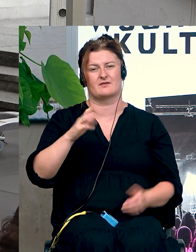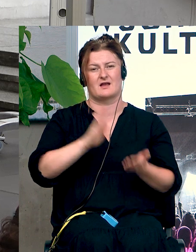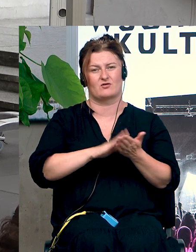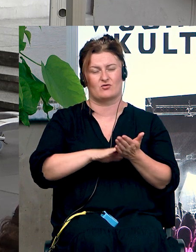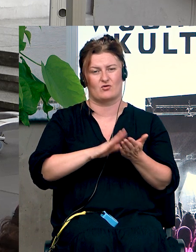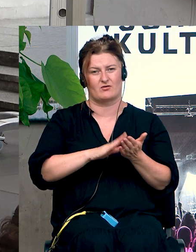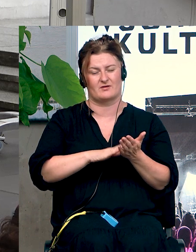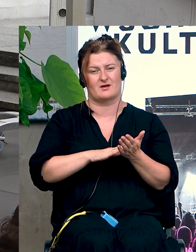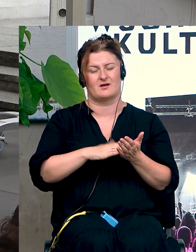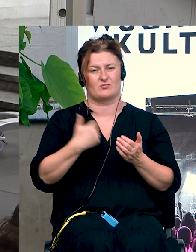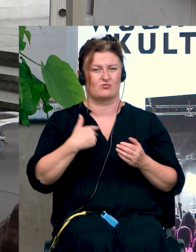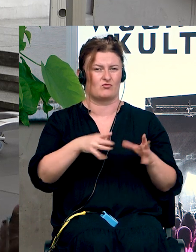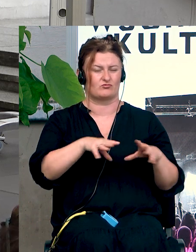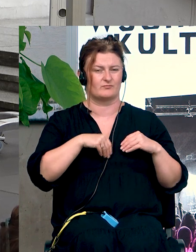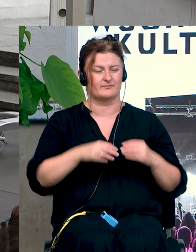Nagrody Grahamana.